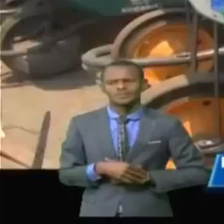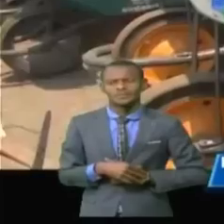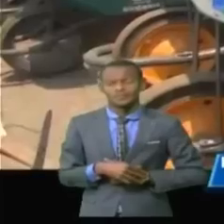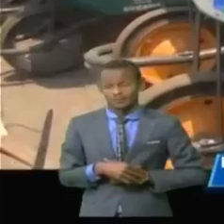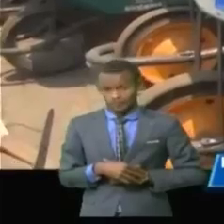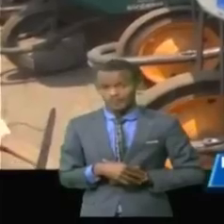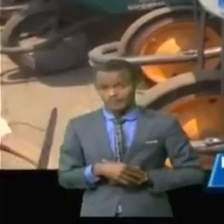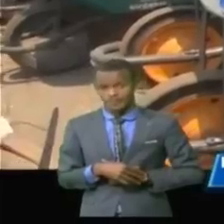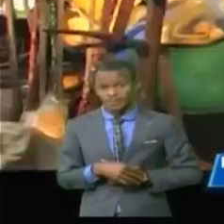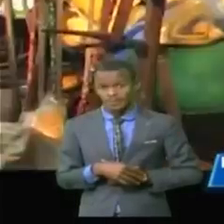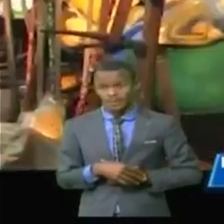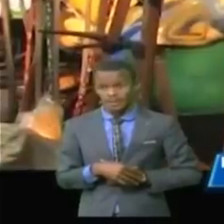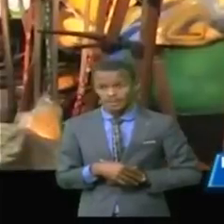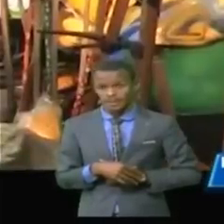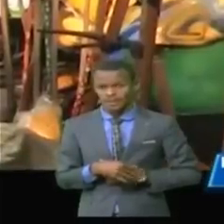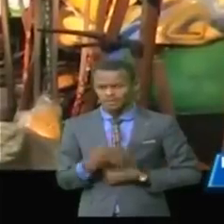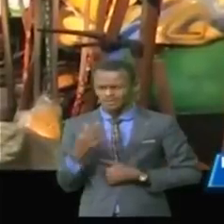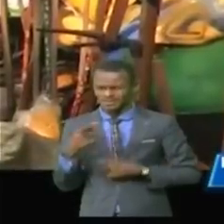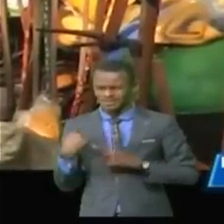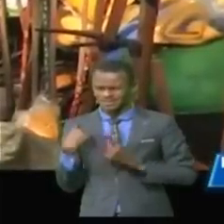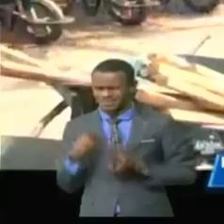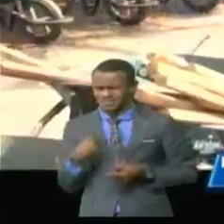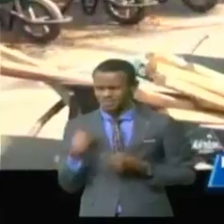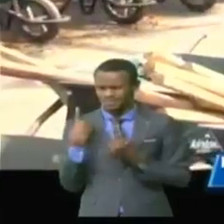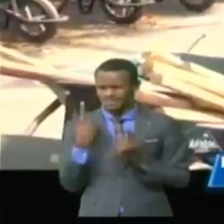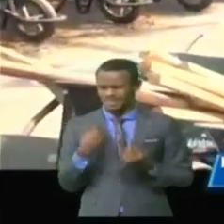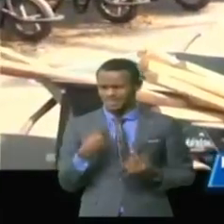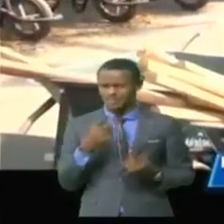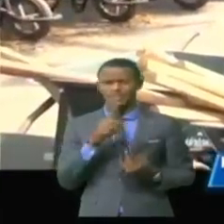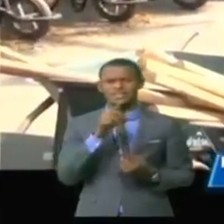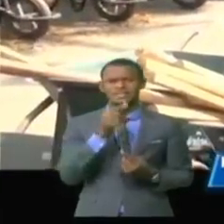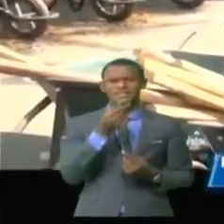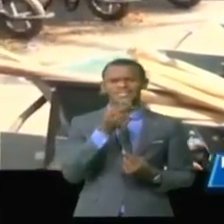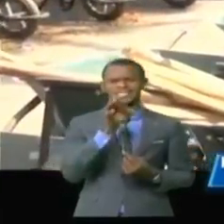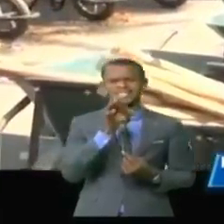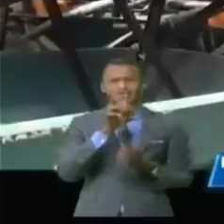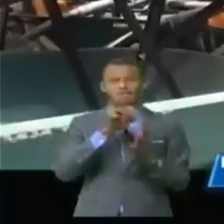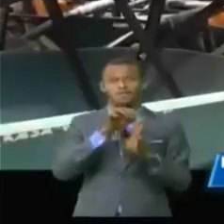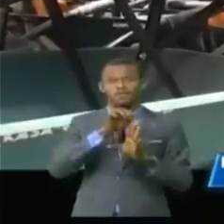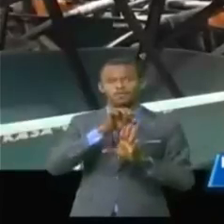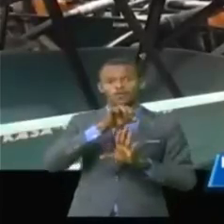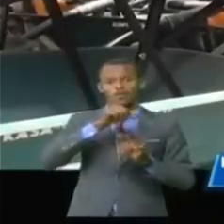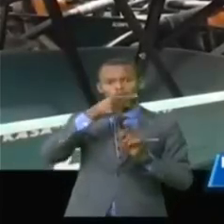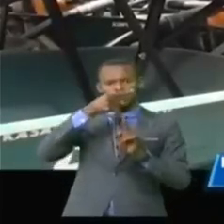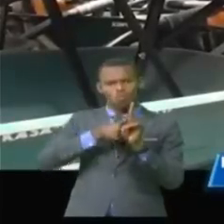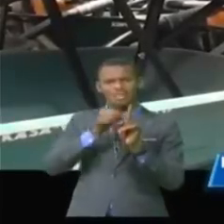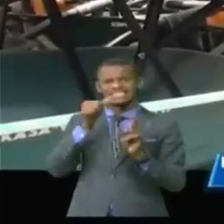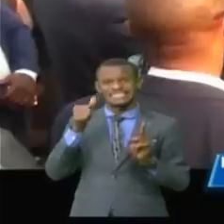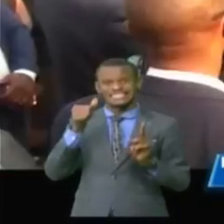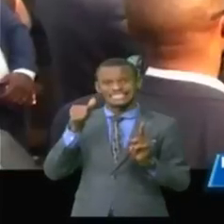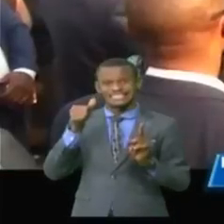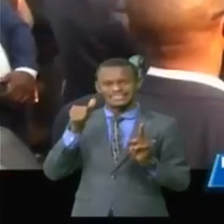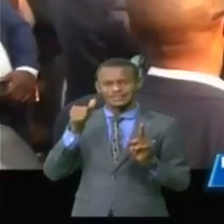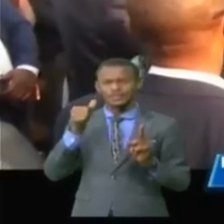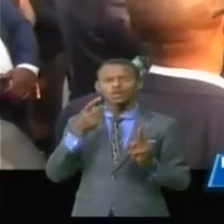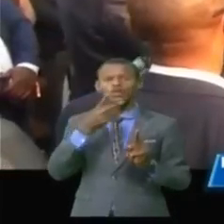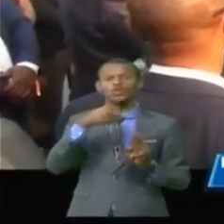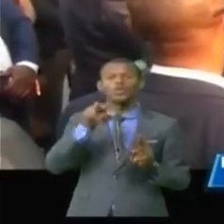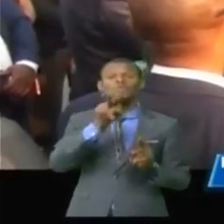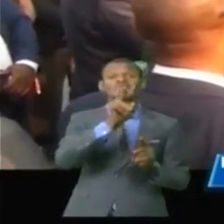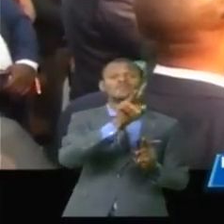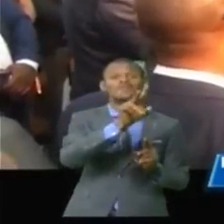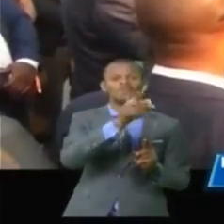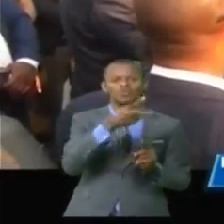pompe, un certain 19 octobre 2019, de l'opération Kinbopeto. Une initiative du chef de l'État,